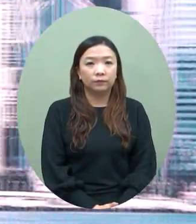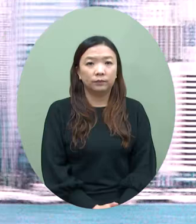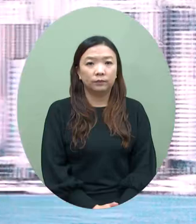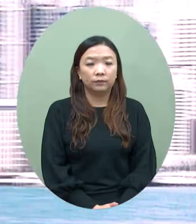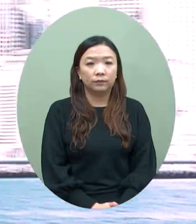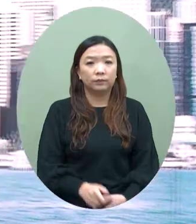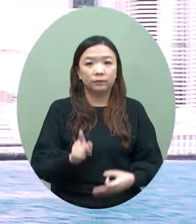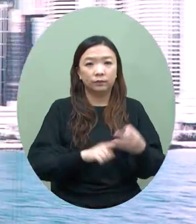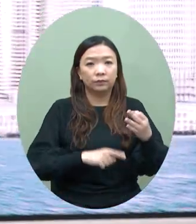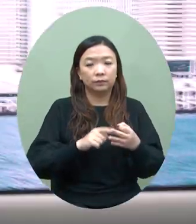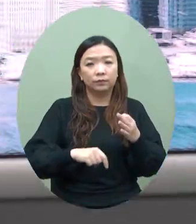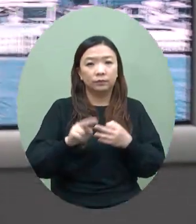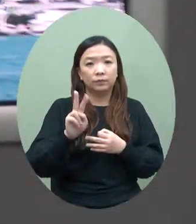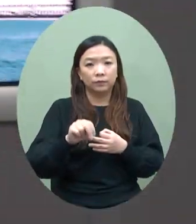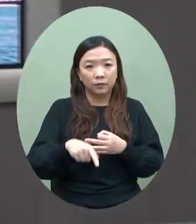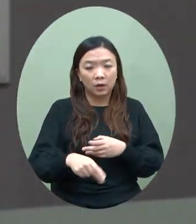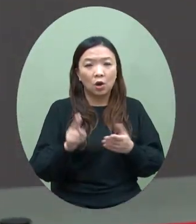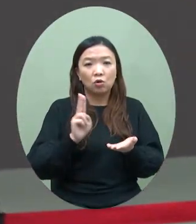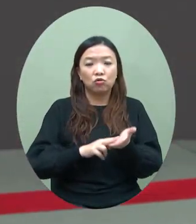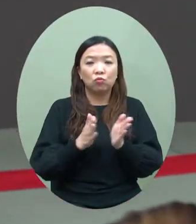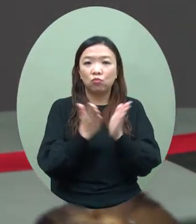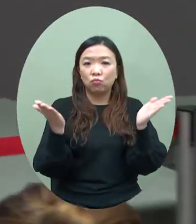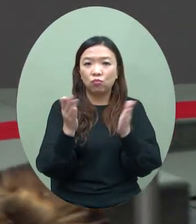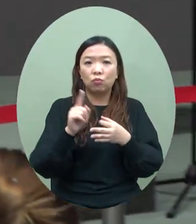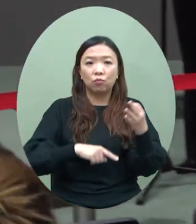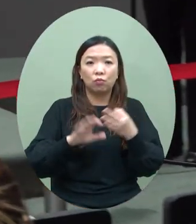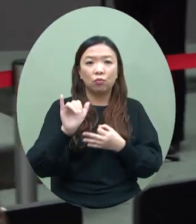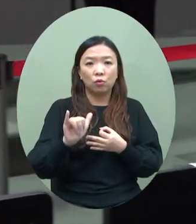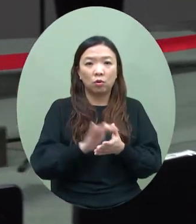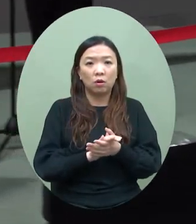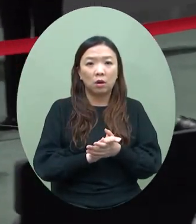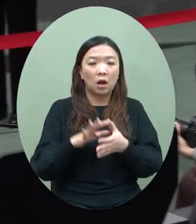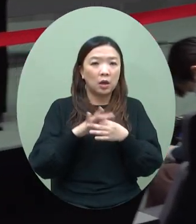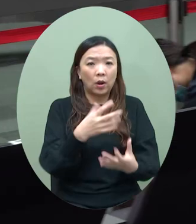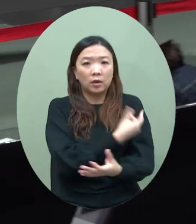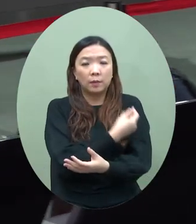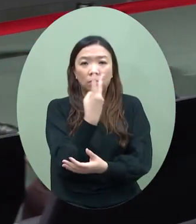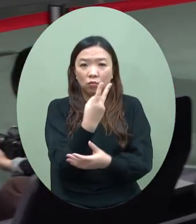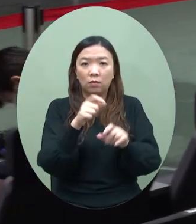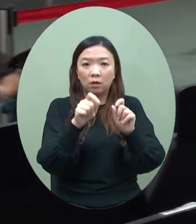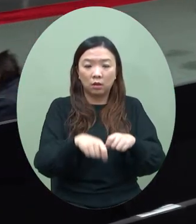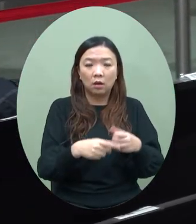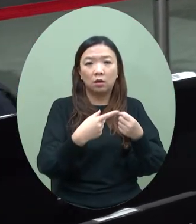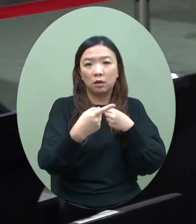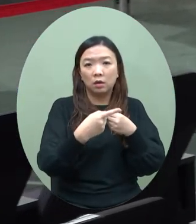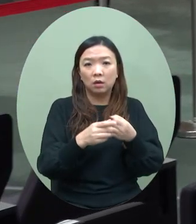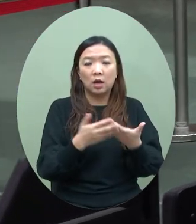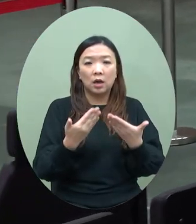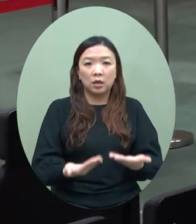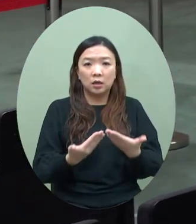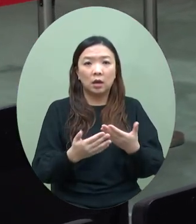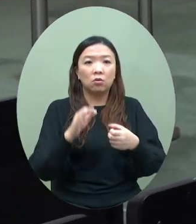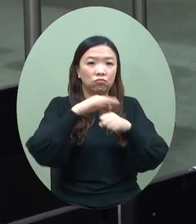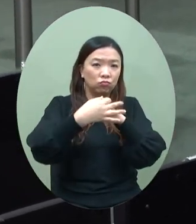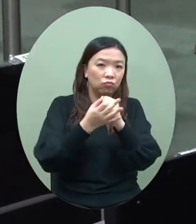廖局長你好，我信報記者盛翁嘅。關於疫苗咧，有兩個問題想問翻。 疫苗 係第一個咧，其實就係即係而家隨住好多外